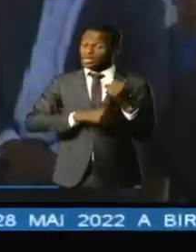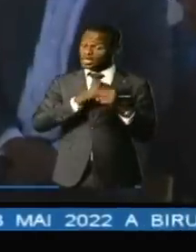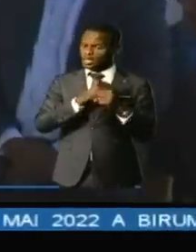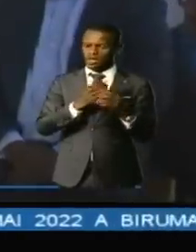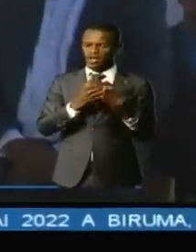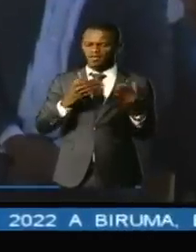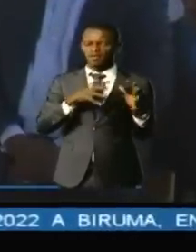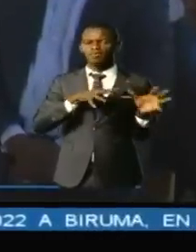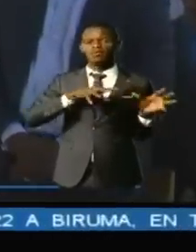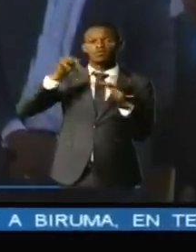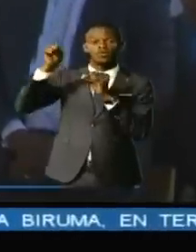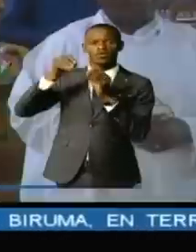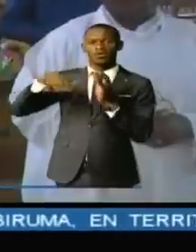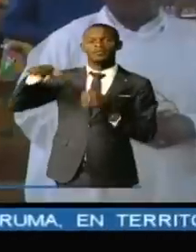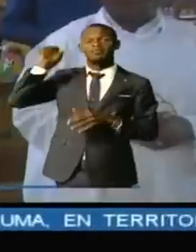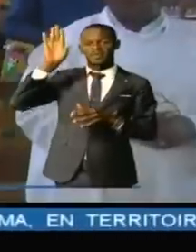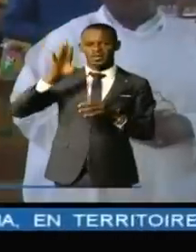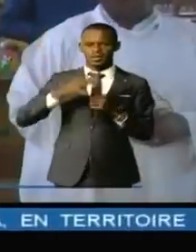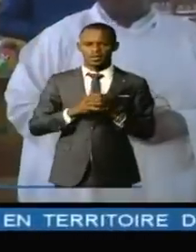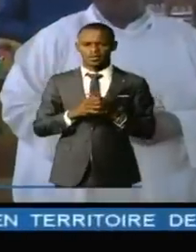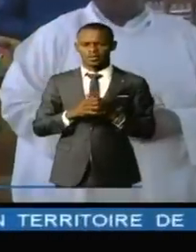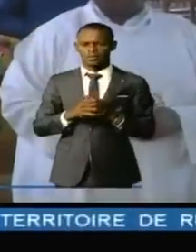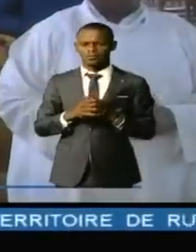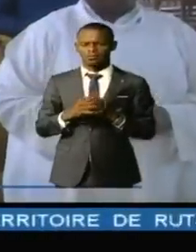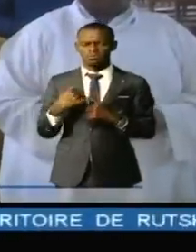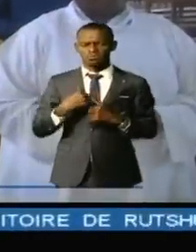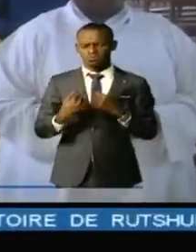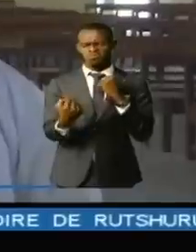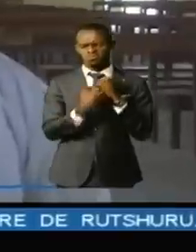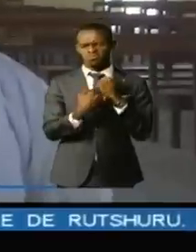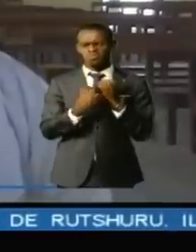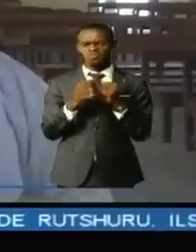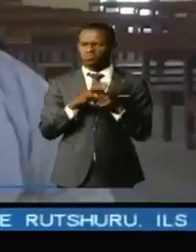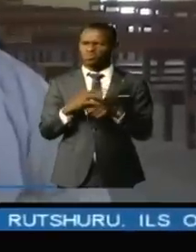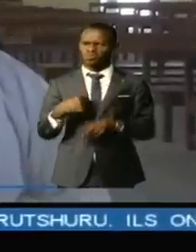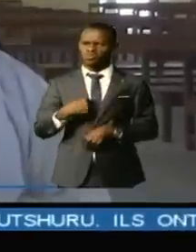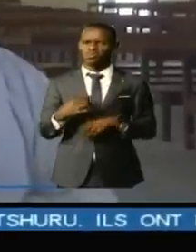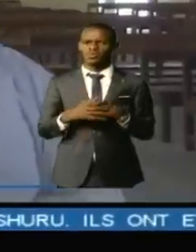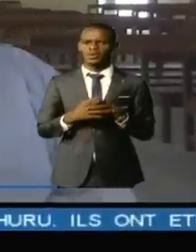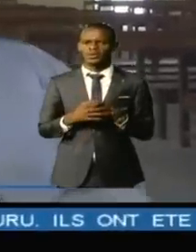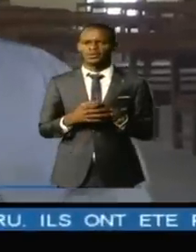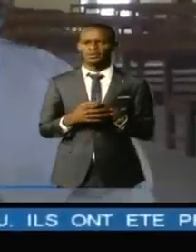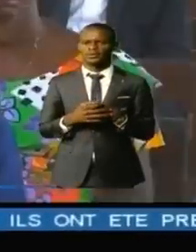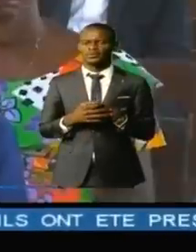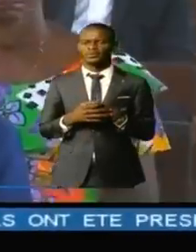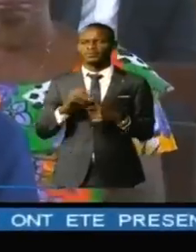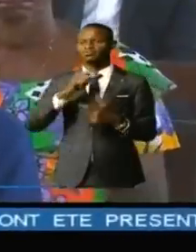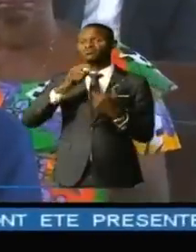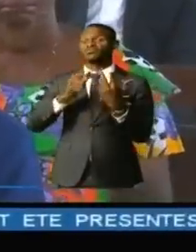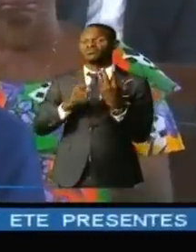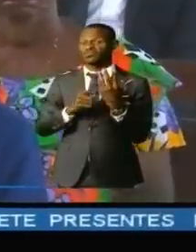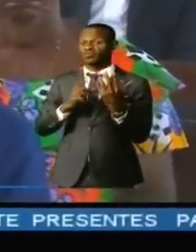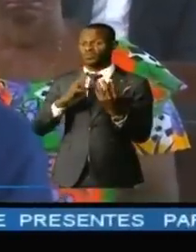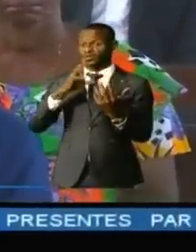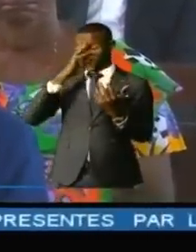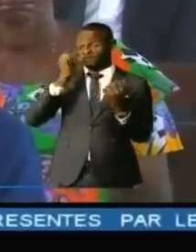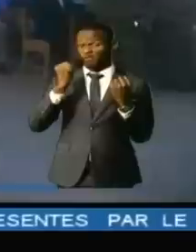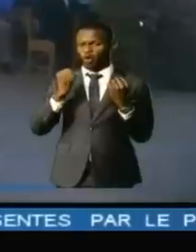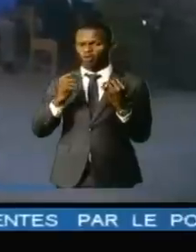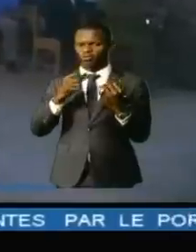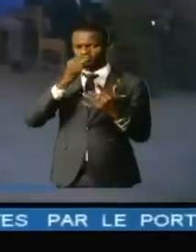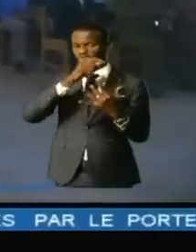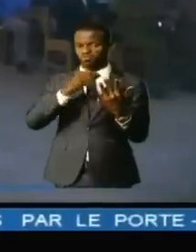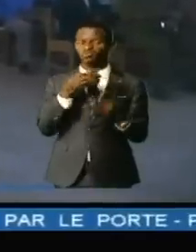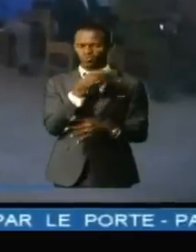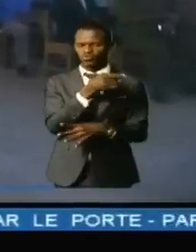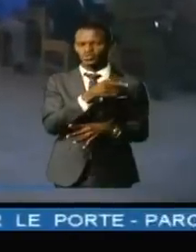retiens de lui quelqu'un d'air qui est grâce à lui. En tout cas, il y a Dieu, il y a les hommes. Mais parmi ces hommes-là, il compte dans ma vie. Je suis